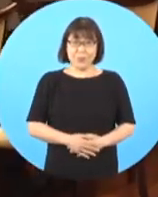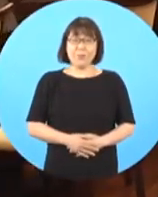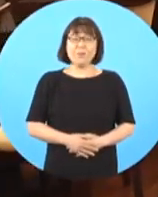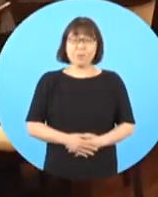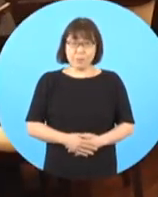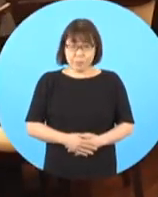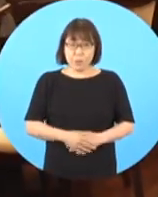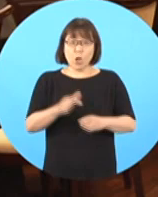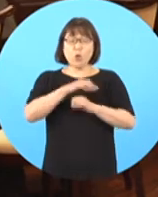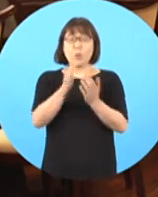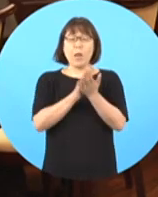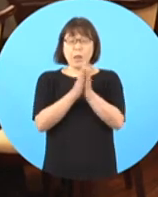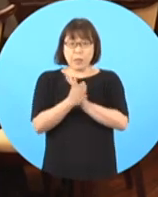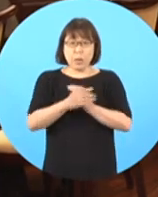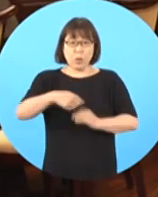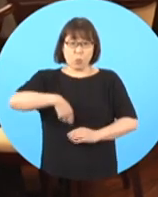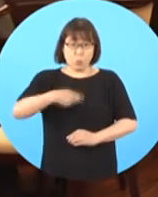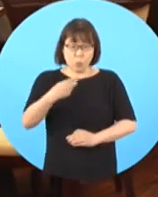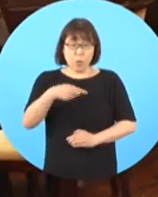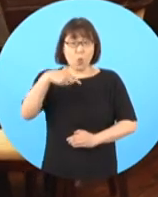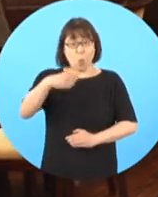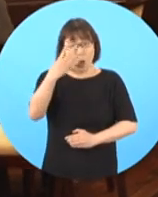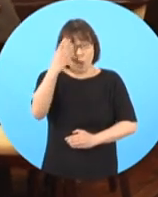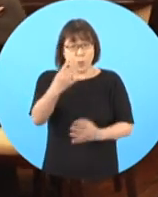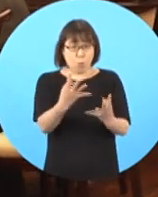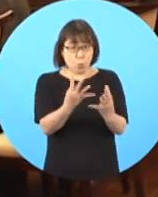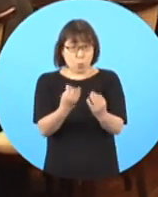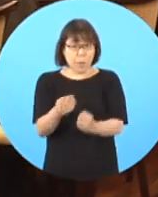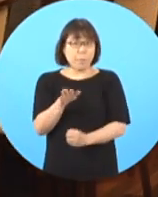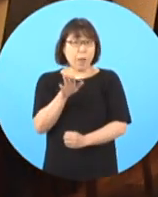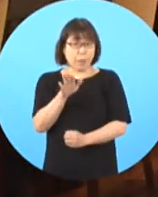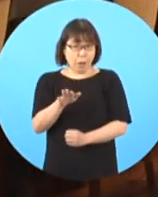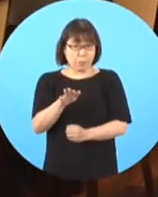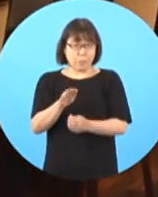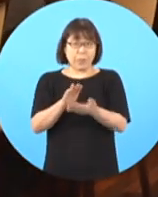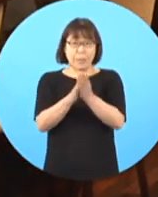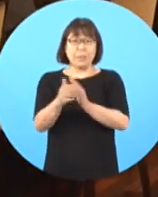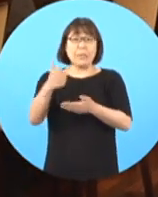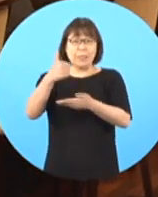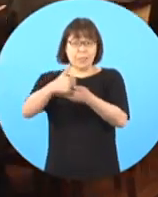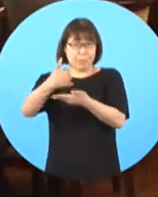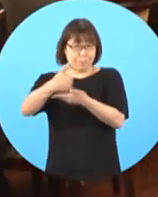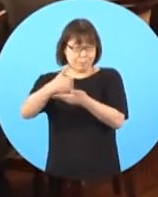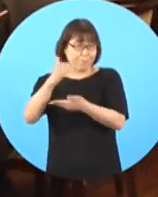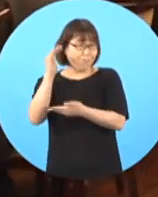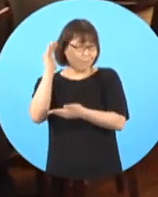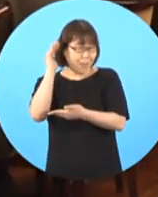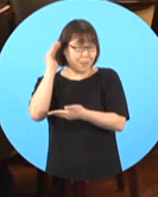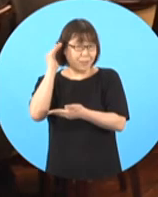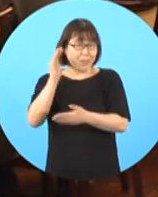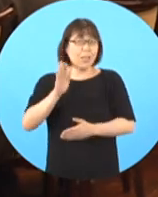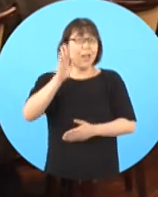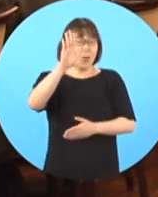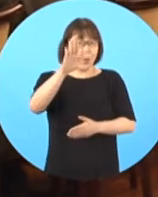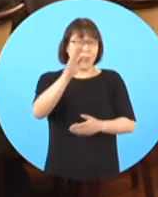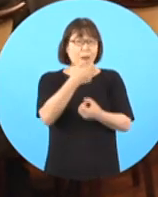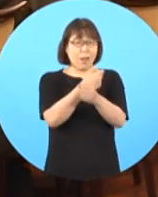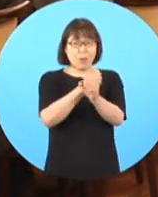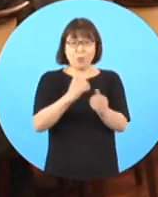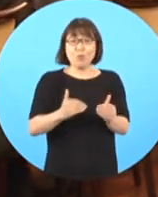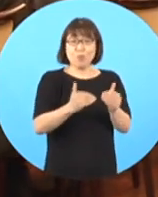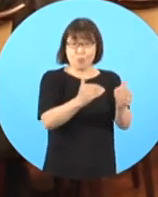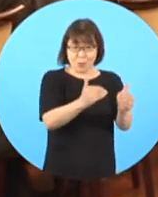単独の県で、これだけ規模感があって、なおかつ、知事もいらっしゃる、これからどんどん大きくなっていただけ